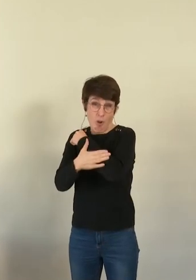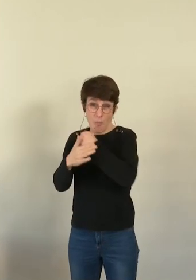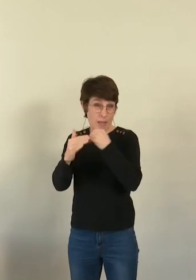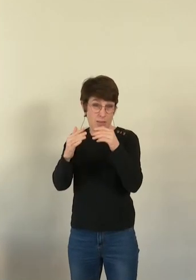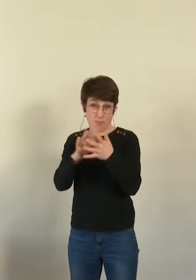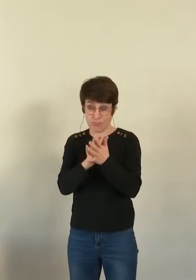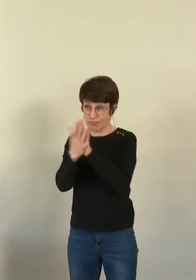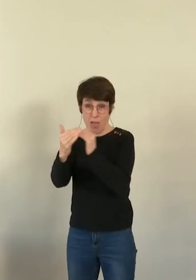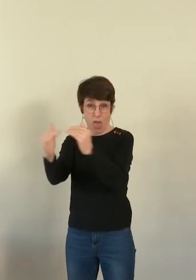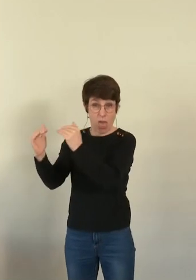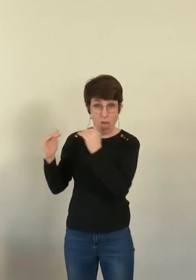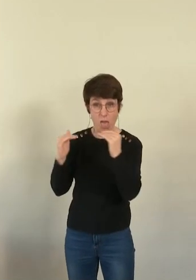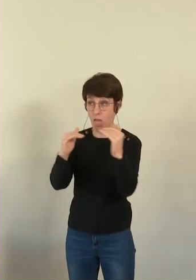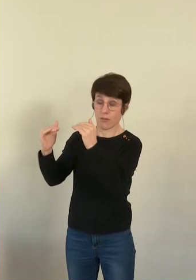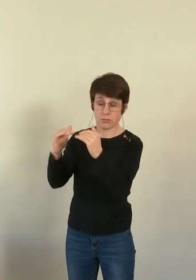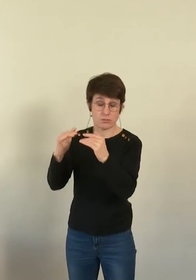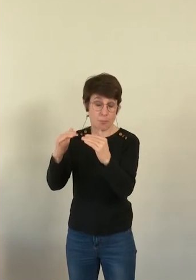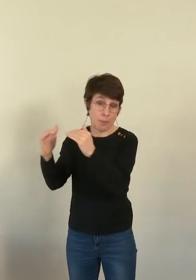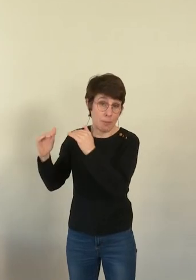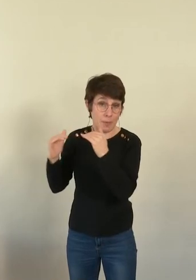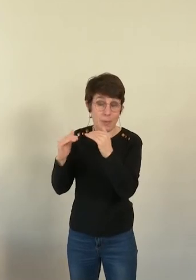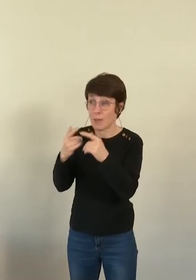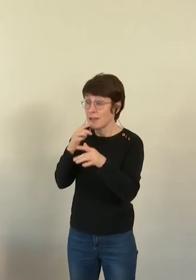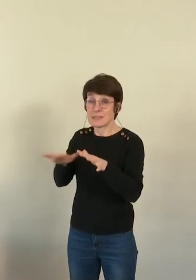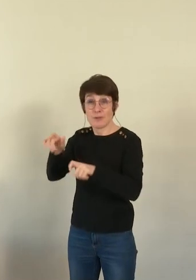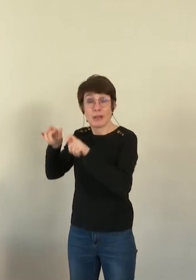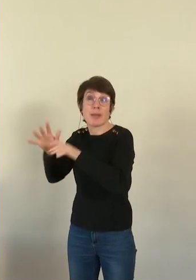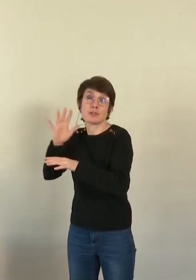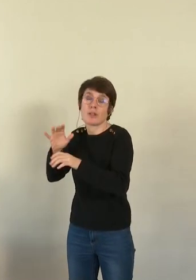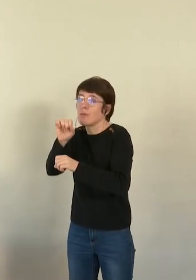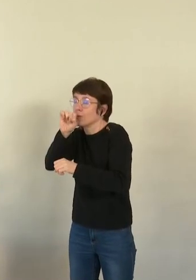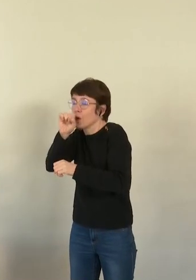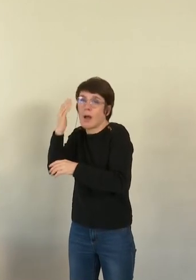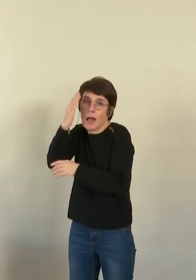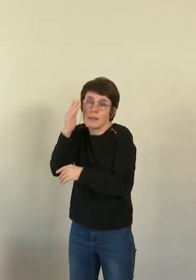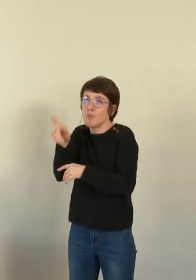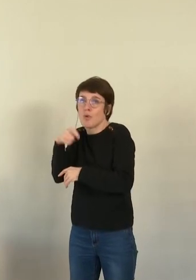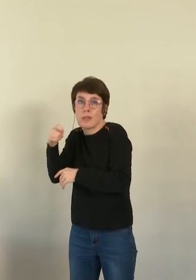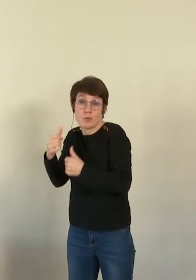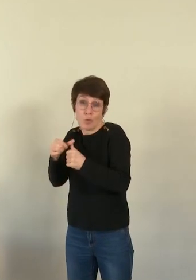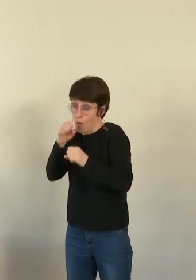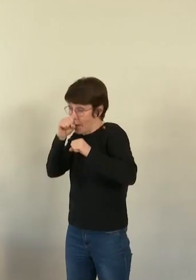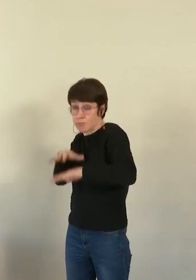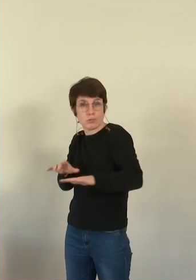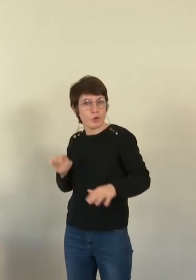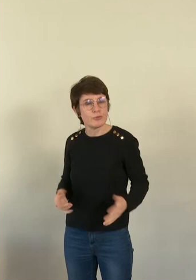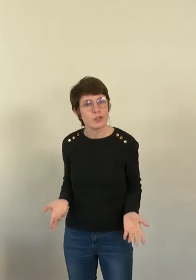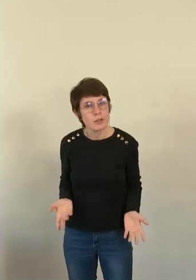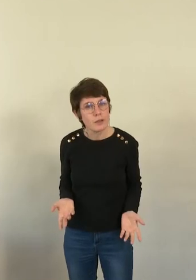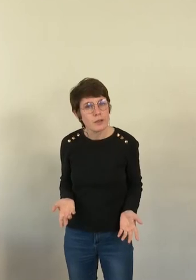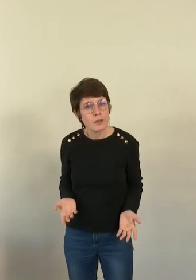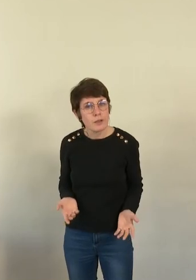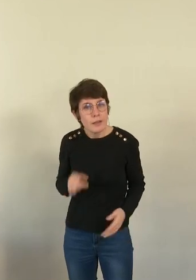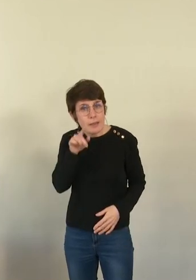dans leur activité qui étaient en phase avec leurs animaux et avec la nature et quand je lis les dictat que vous